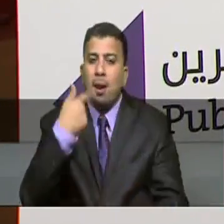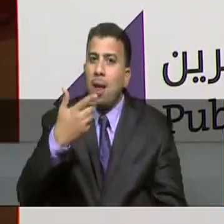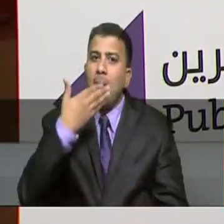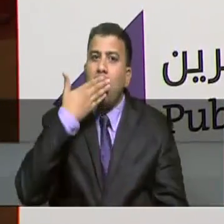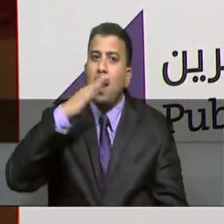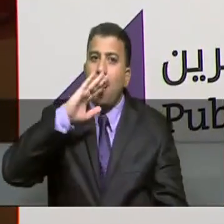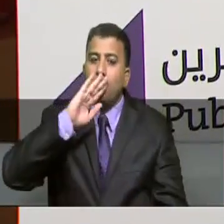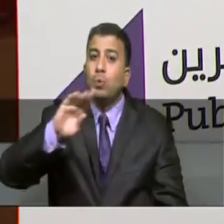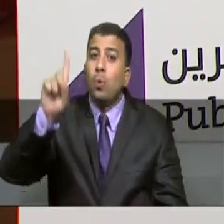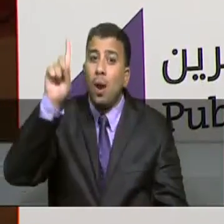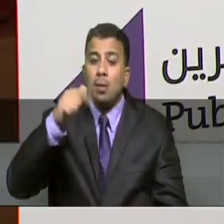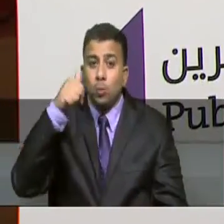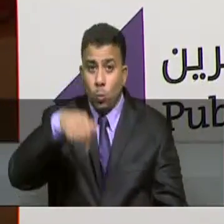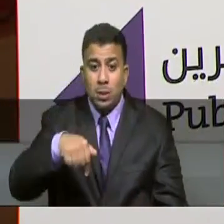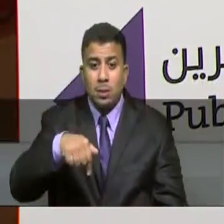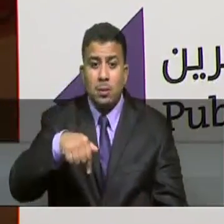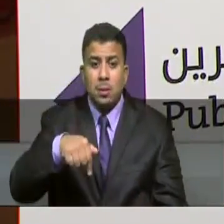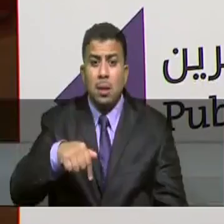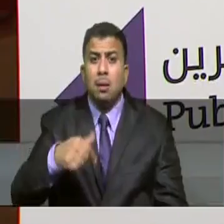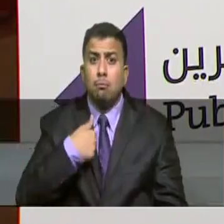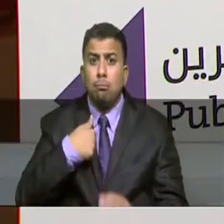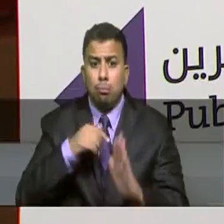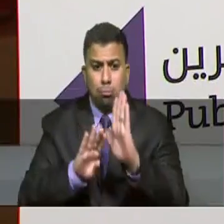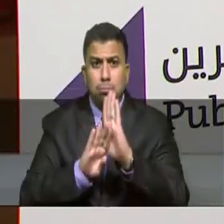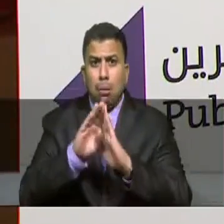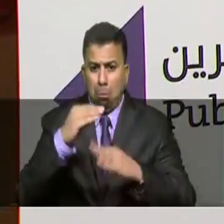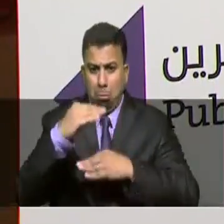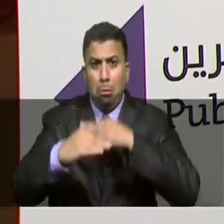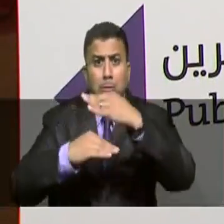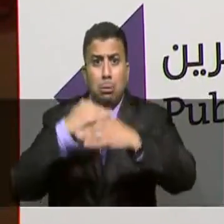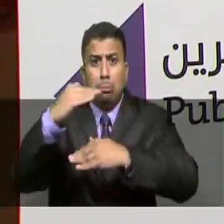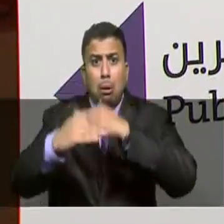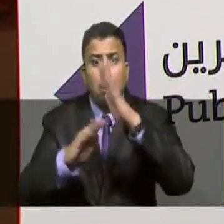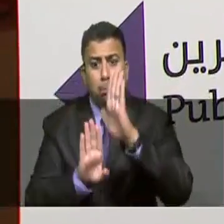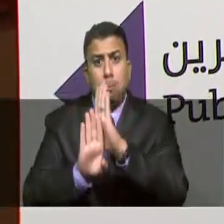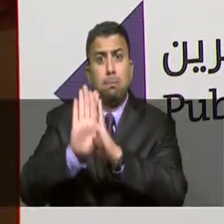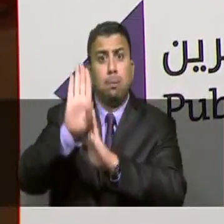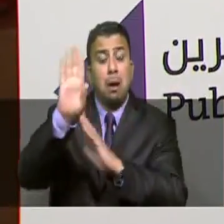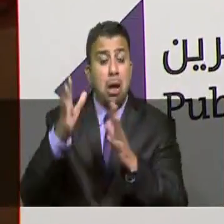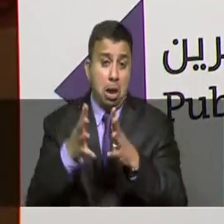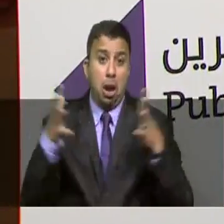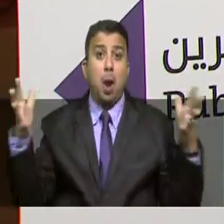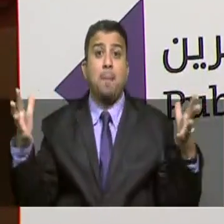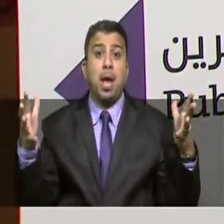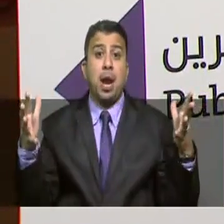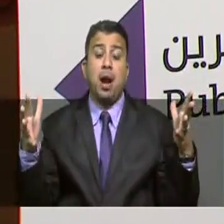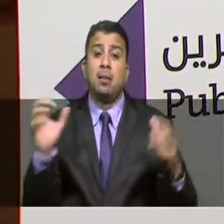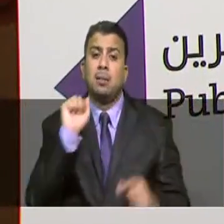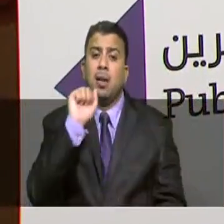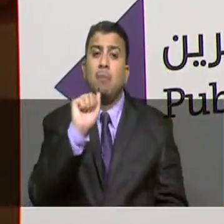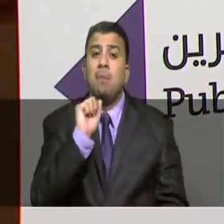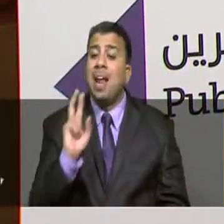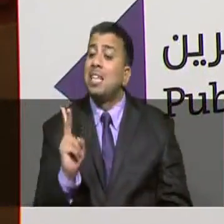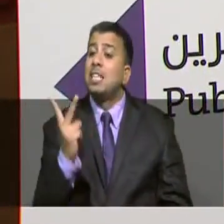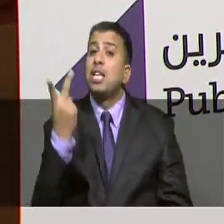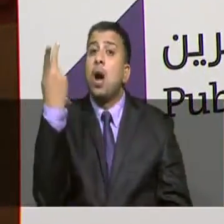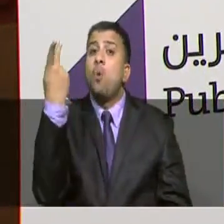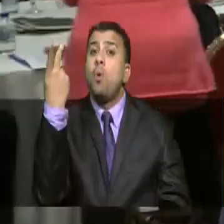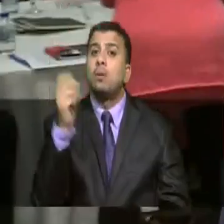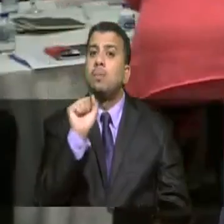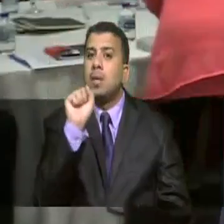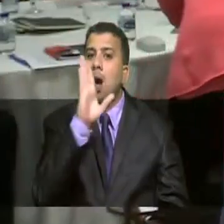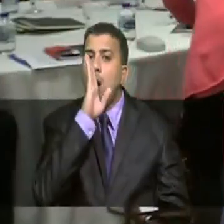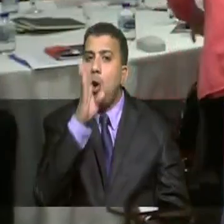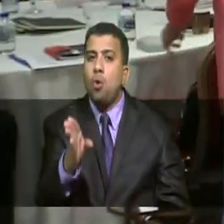لله استطعنا حقيقة أن نتقدم بخطوات إيجابية وكبيرة جدا في قضية التطور بشراء